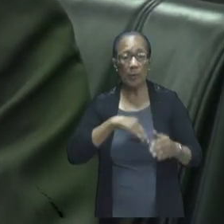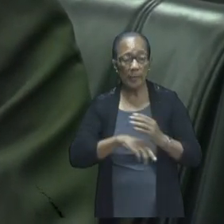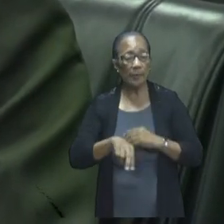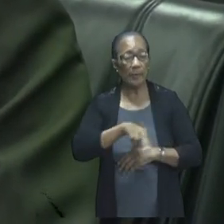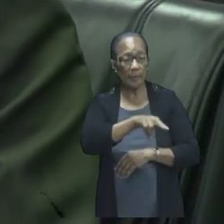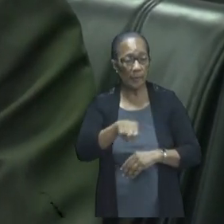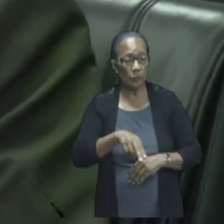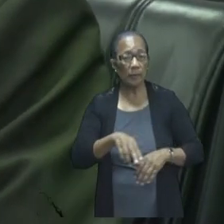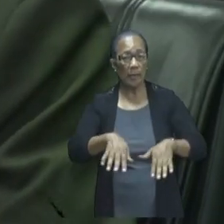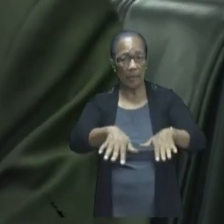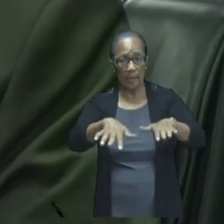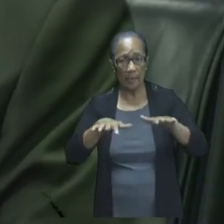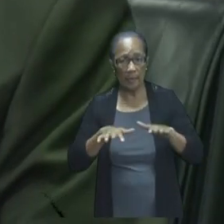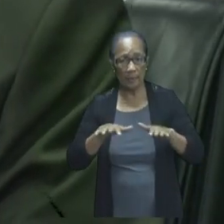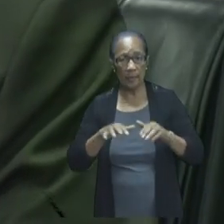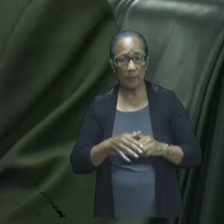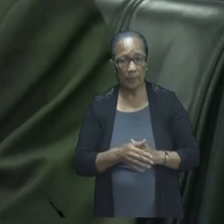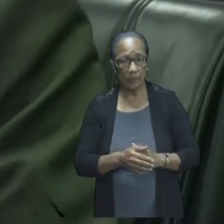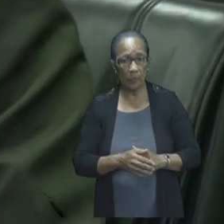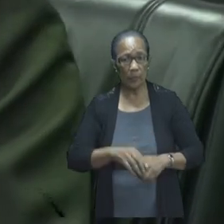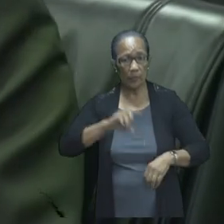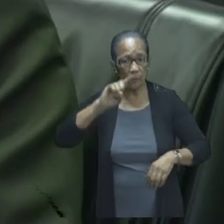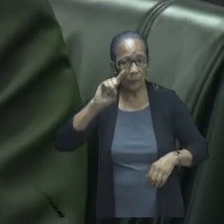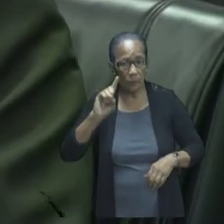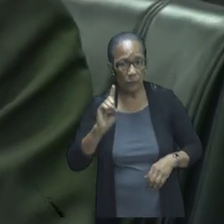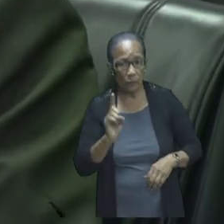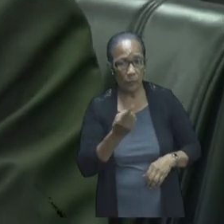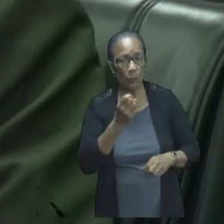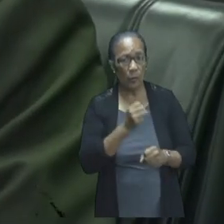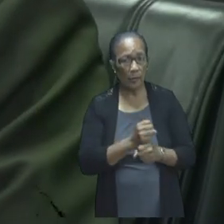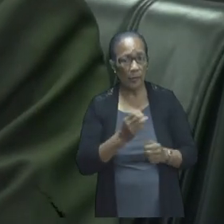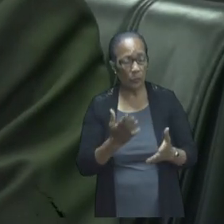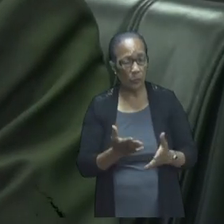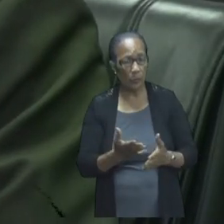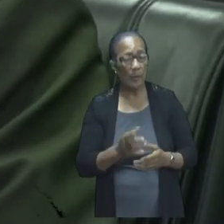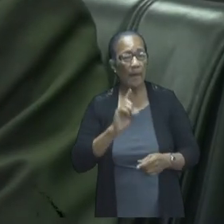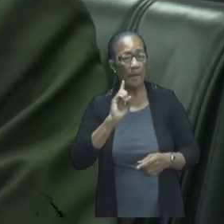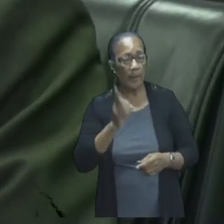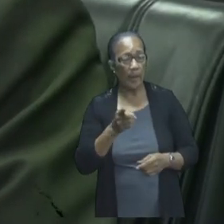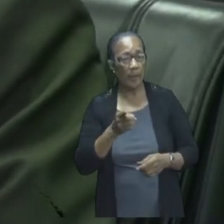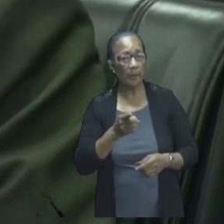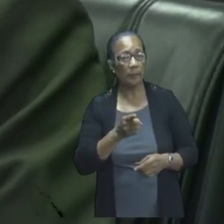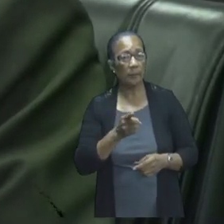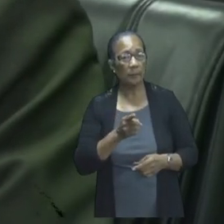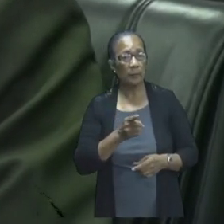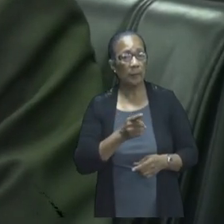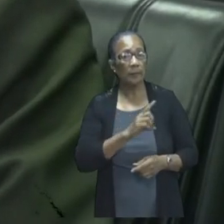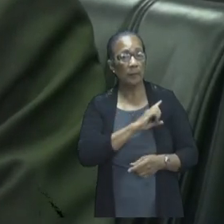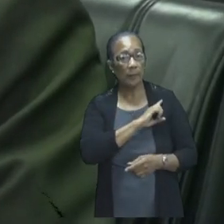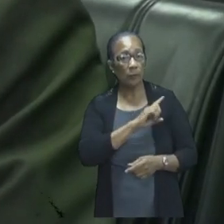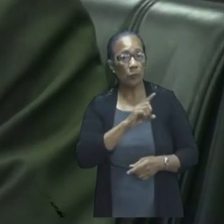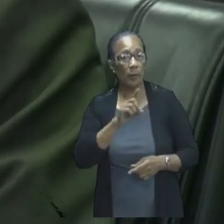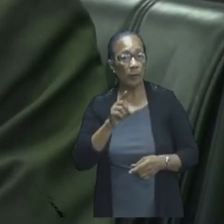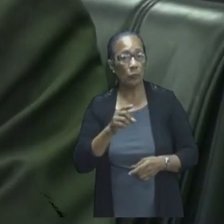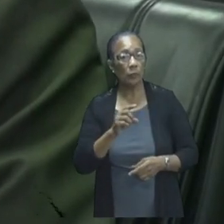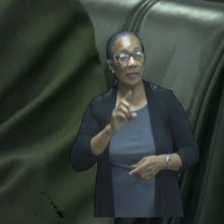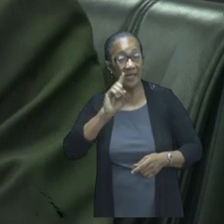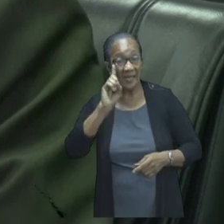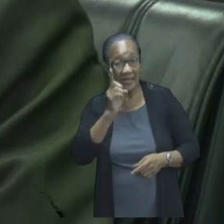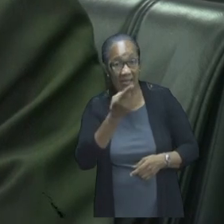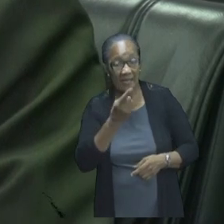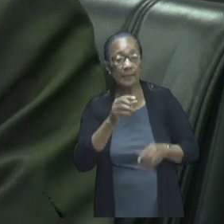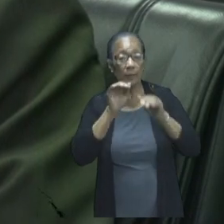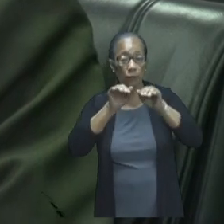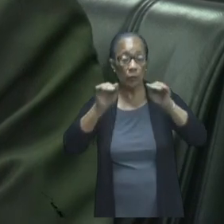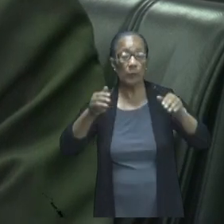dat we zo snel als mogelijk willen gaan naar verkiezingen maar dat wordt nog wel eens goed moeten laten informeren en